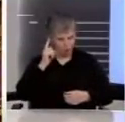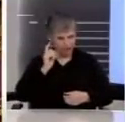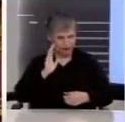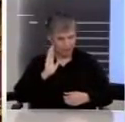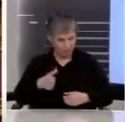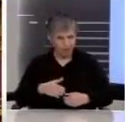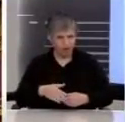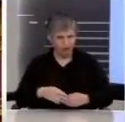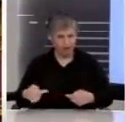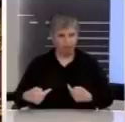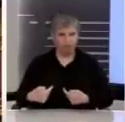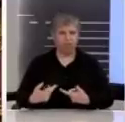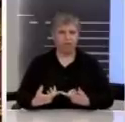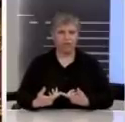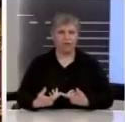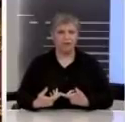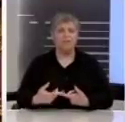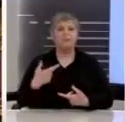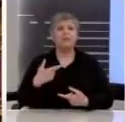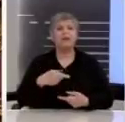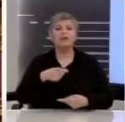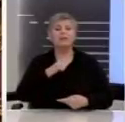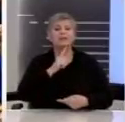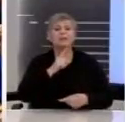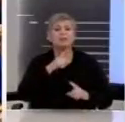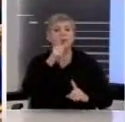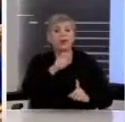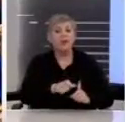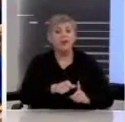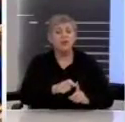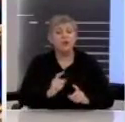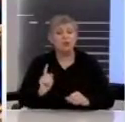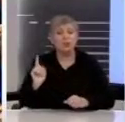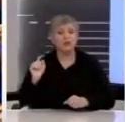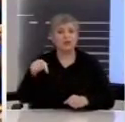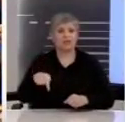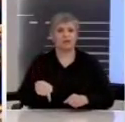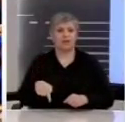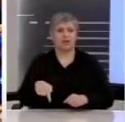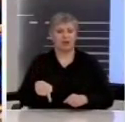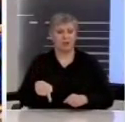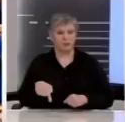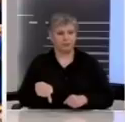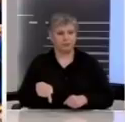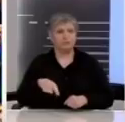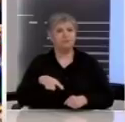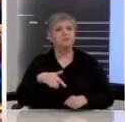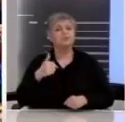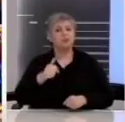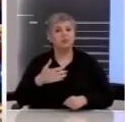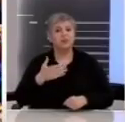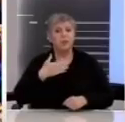Και έρχεστε εδώ, έχετε, γιατί ξέρετε κάτι. Ησυχία. Το θράσος. Ησυχία, παρακαλώ. Εγώ